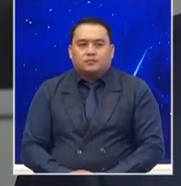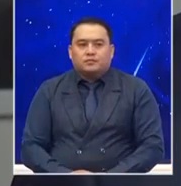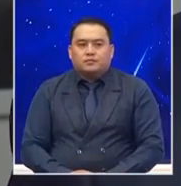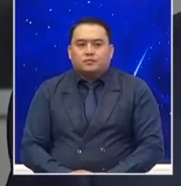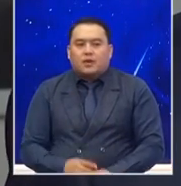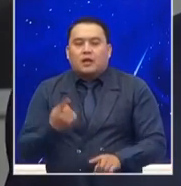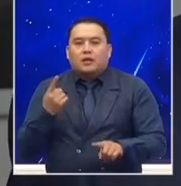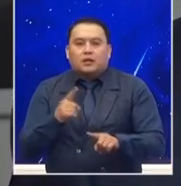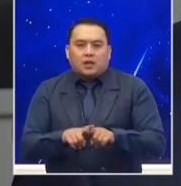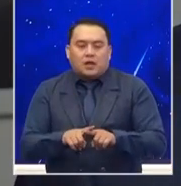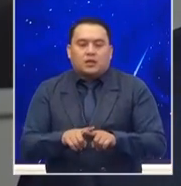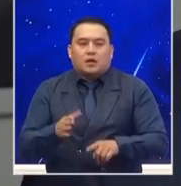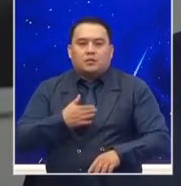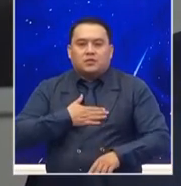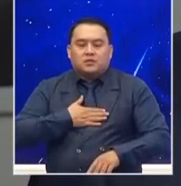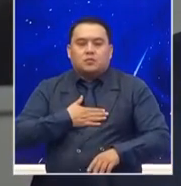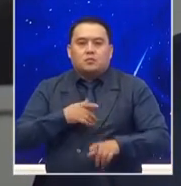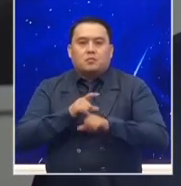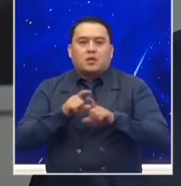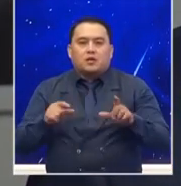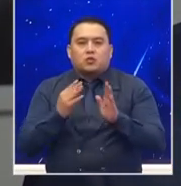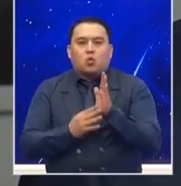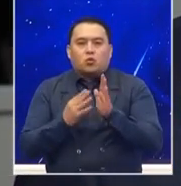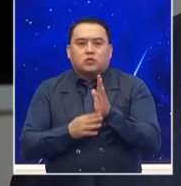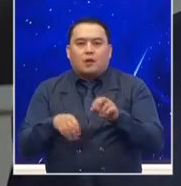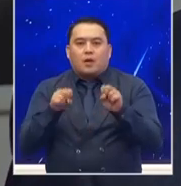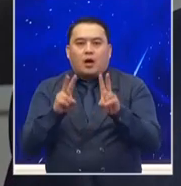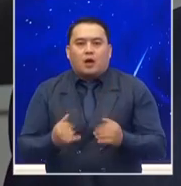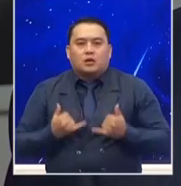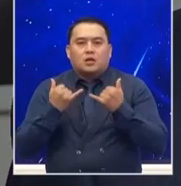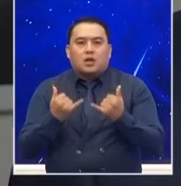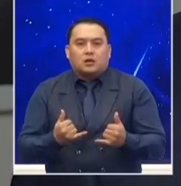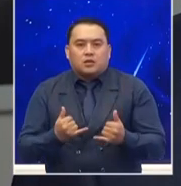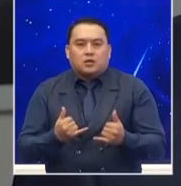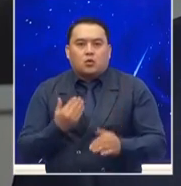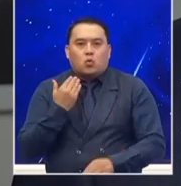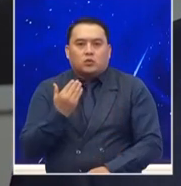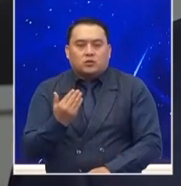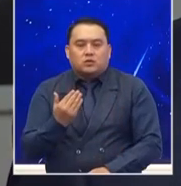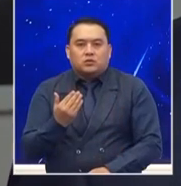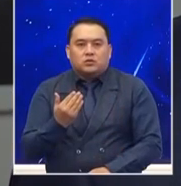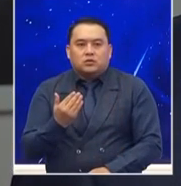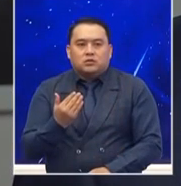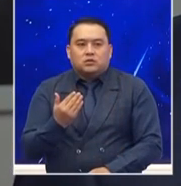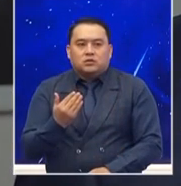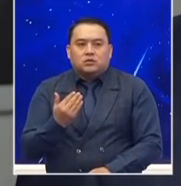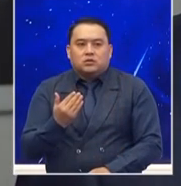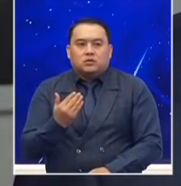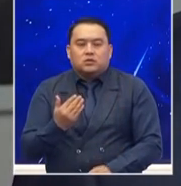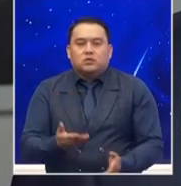Әскери техникалық мектебімізде 90 балаға арналған. Оның ішінде